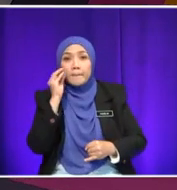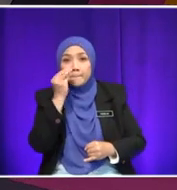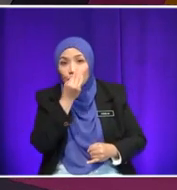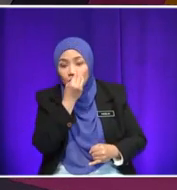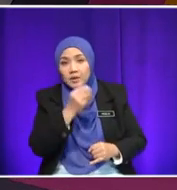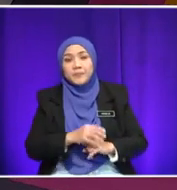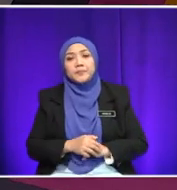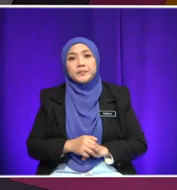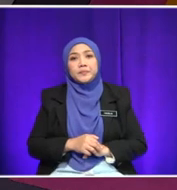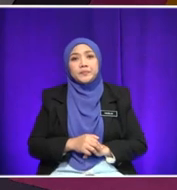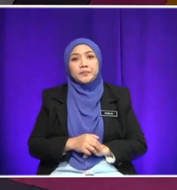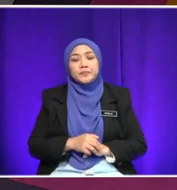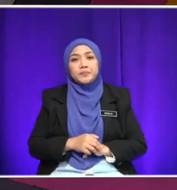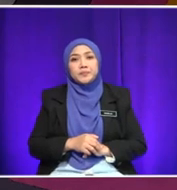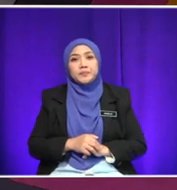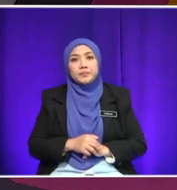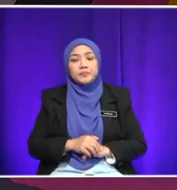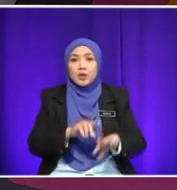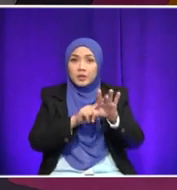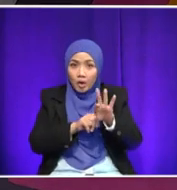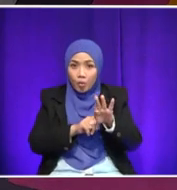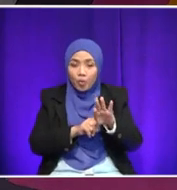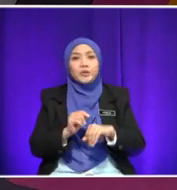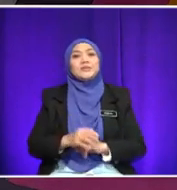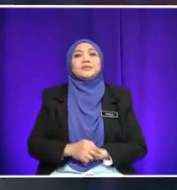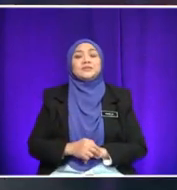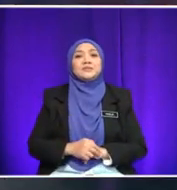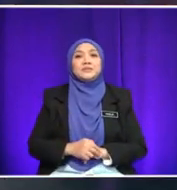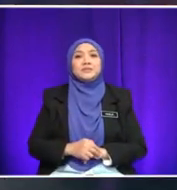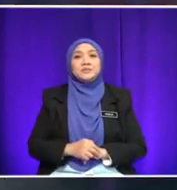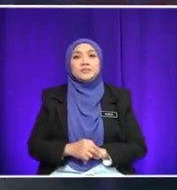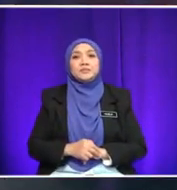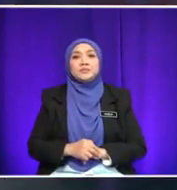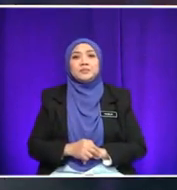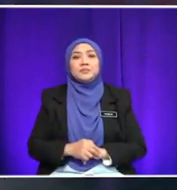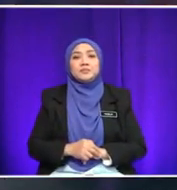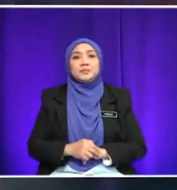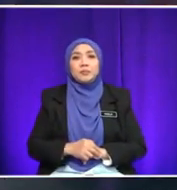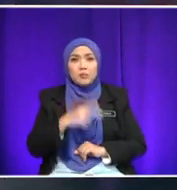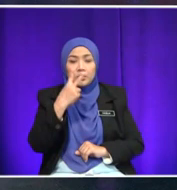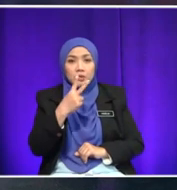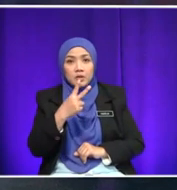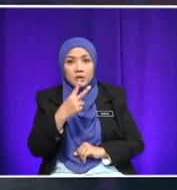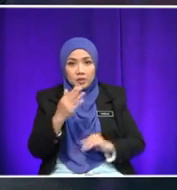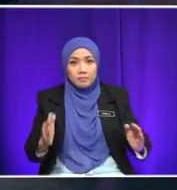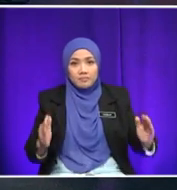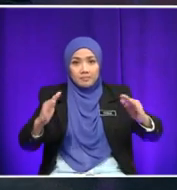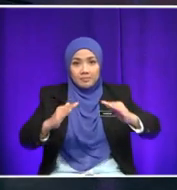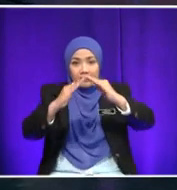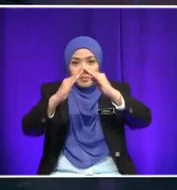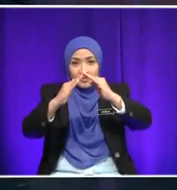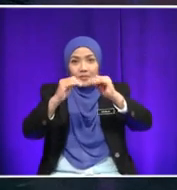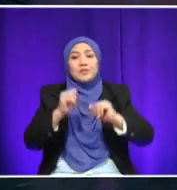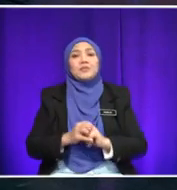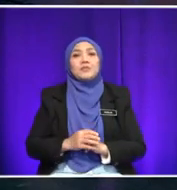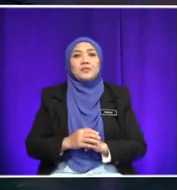warna bunga pelengkap dan juga daun dan seterusnya ini adalah bunga berbentuk kubah yakni dan